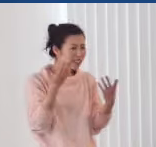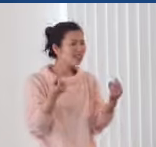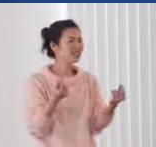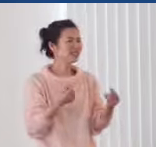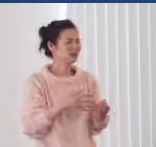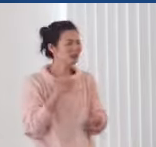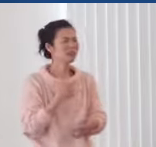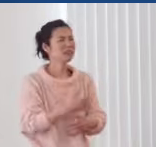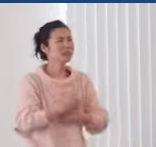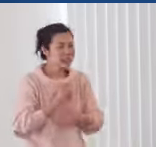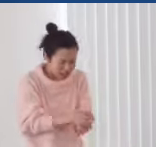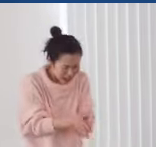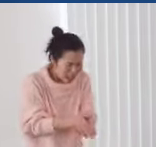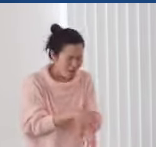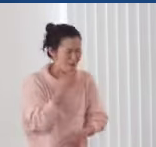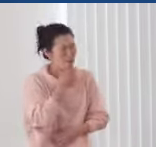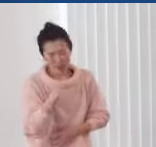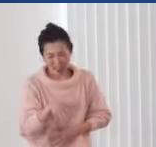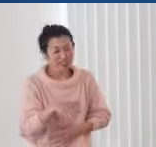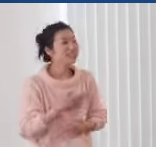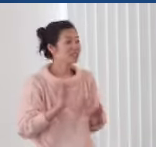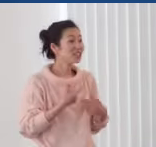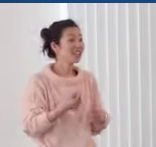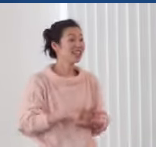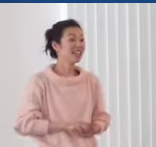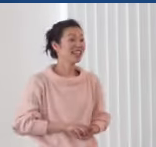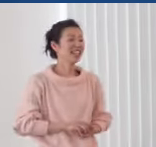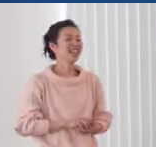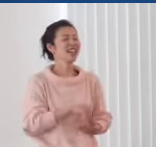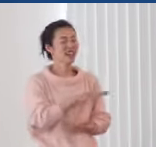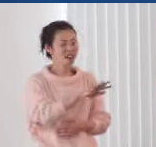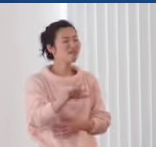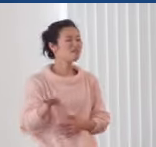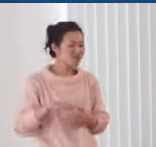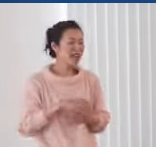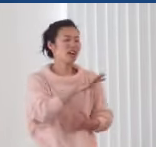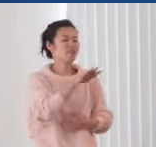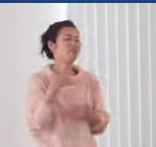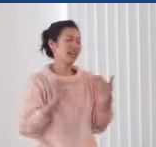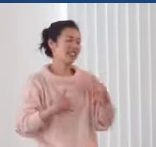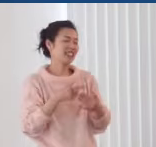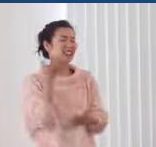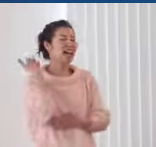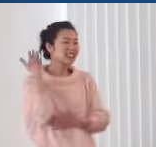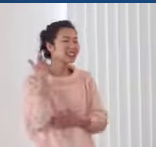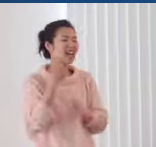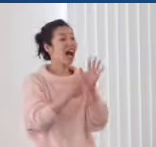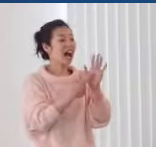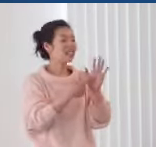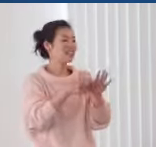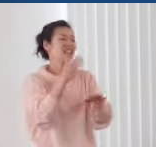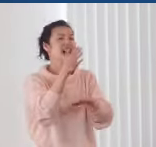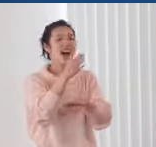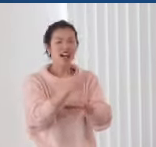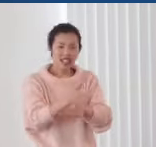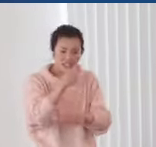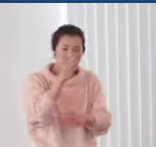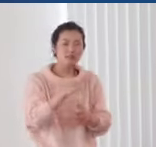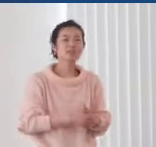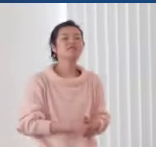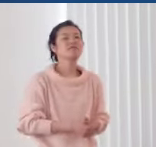。たくさんのね、また嬉しい報告証がありまして、感謝であ